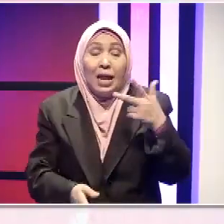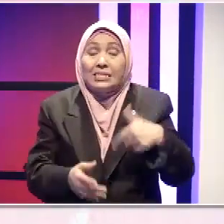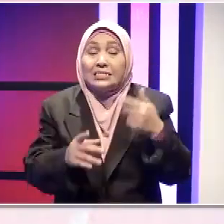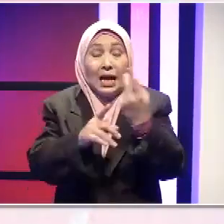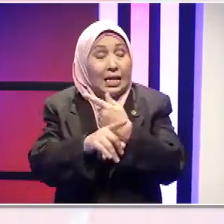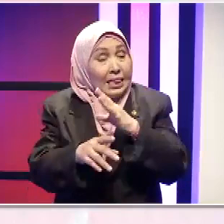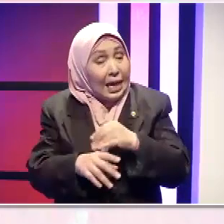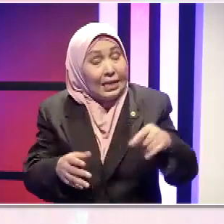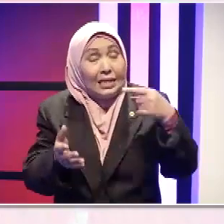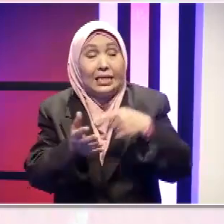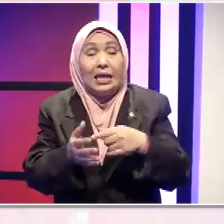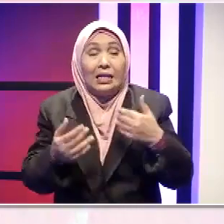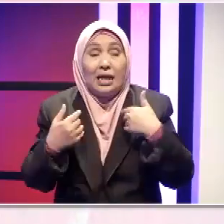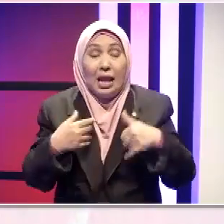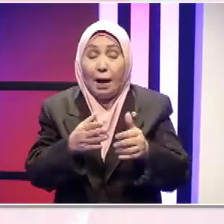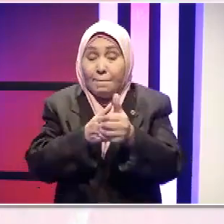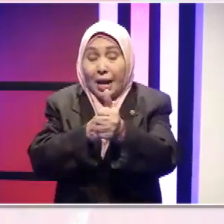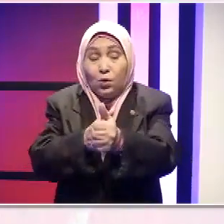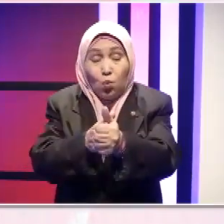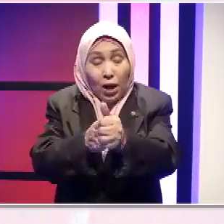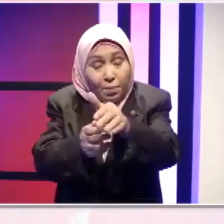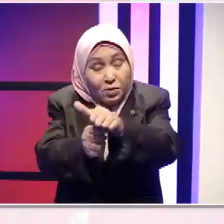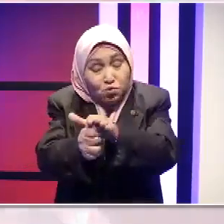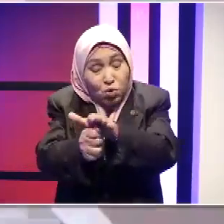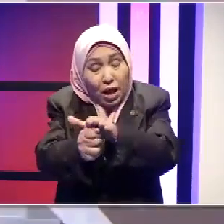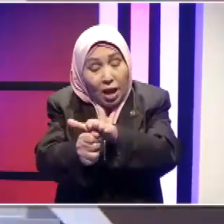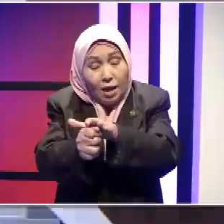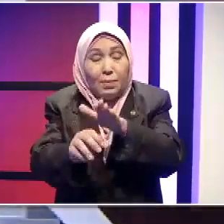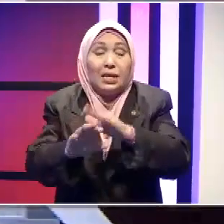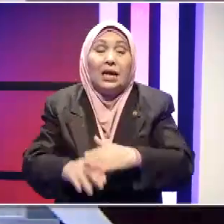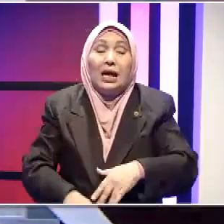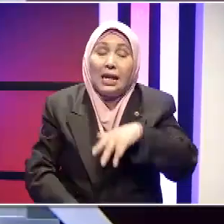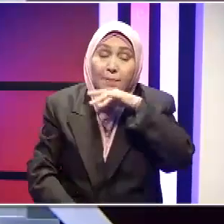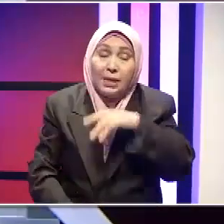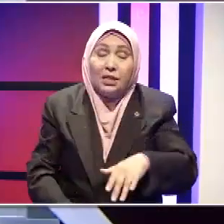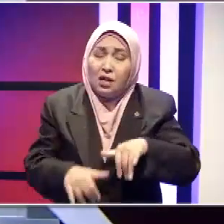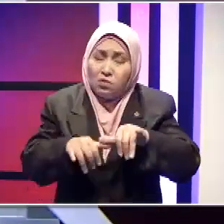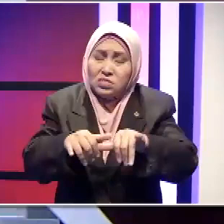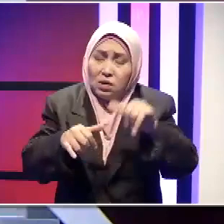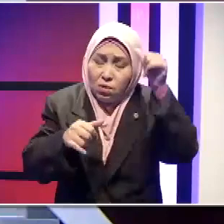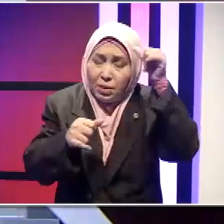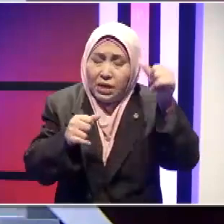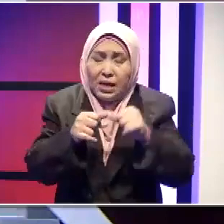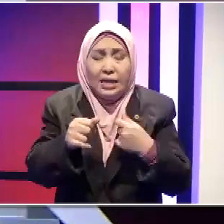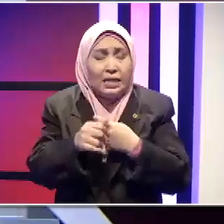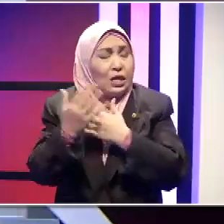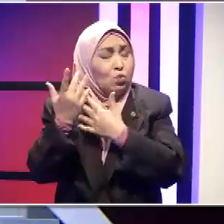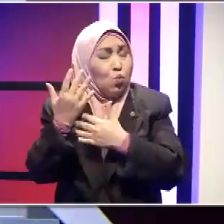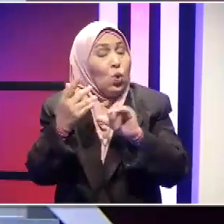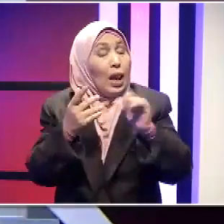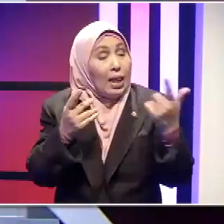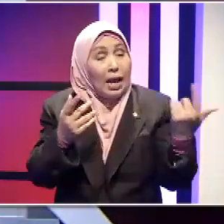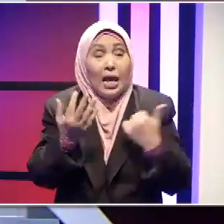Eh ini adalah panduan ya pucukan keren Abby teruskan untuk mengingatkan kita tunggu yang lain tunggu